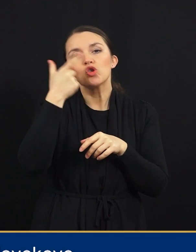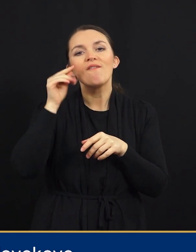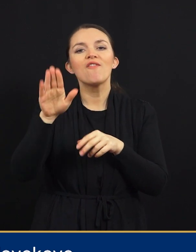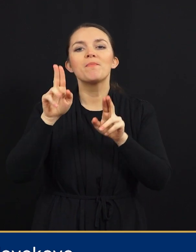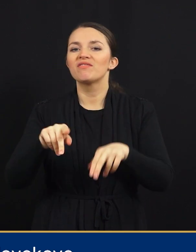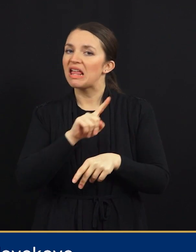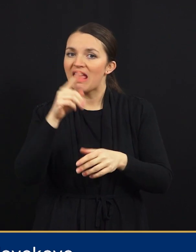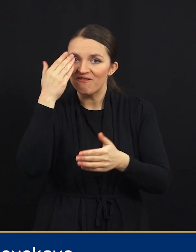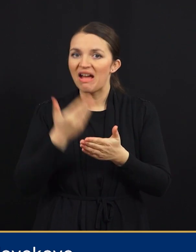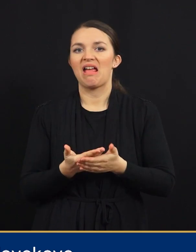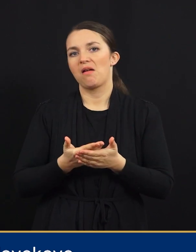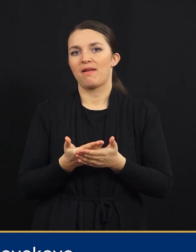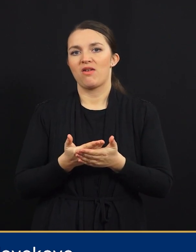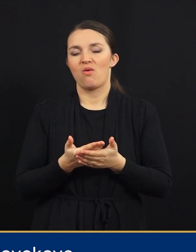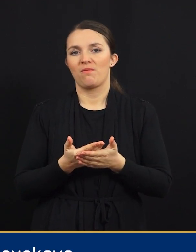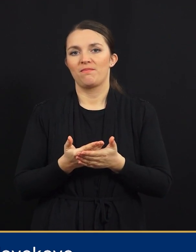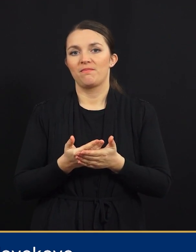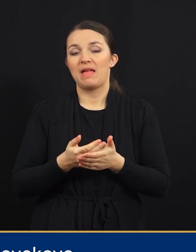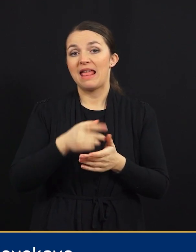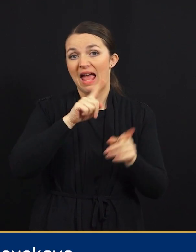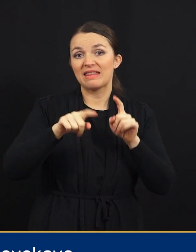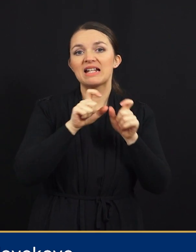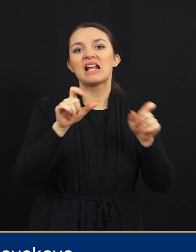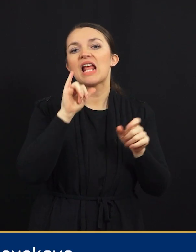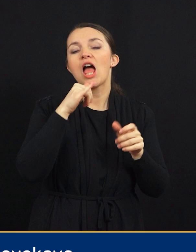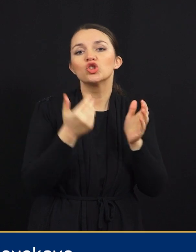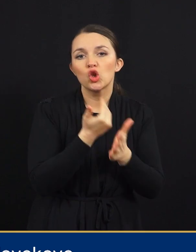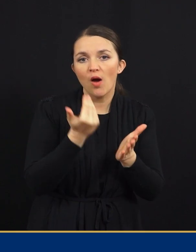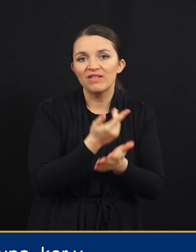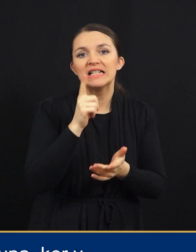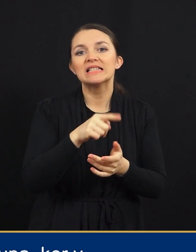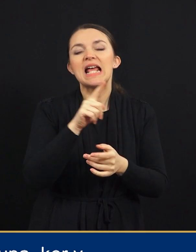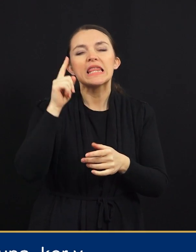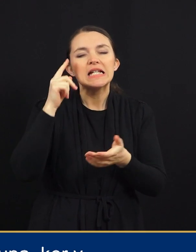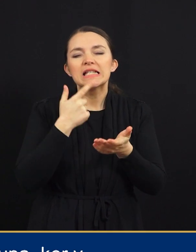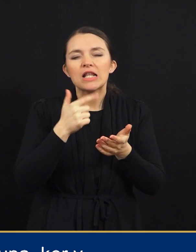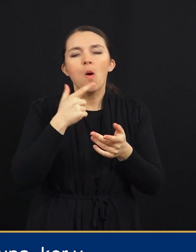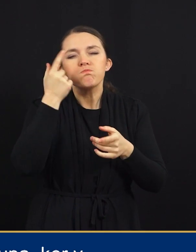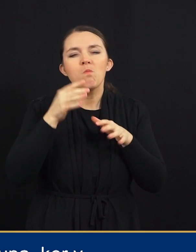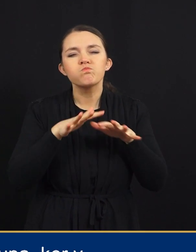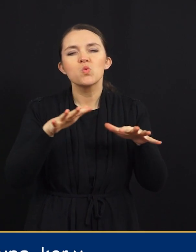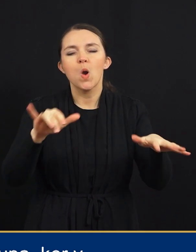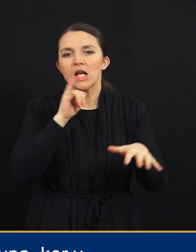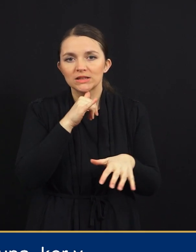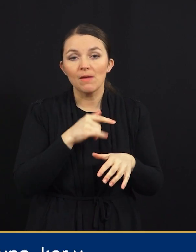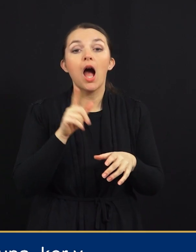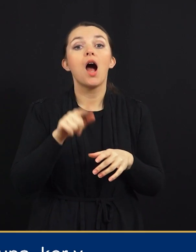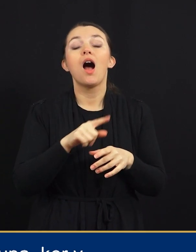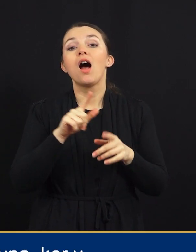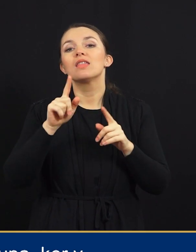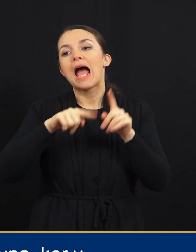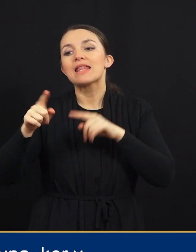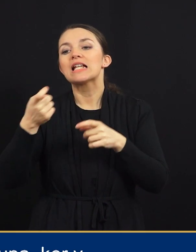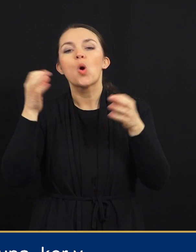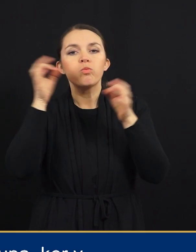človekove pravice ne verjamejo, eni zaradi lažnih novic in načrtnega populizma, drugi iz